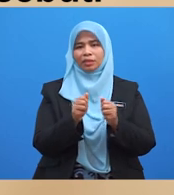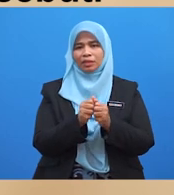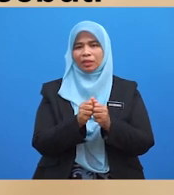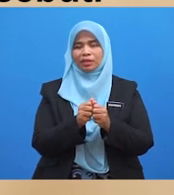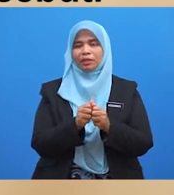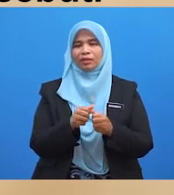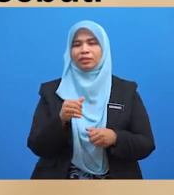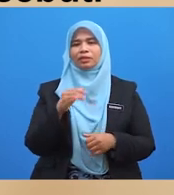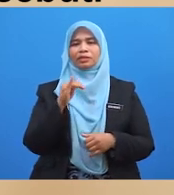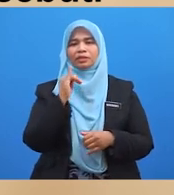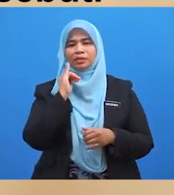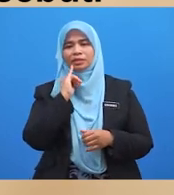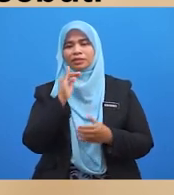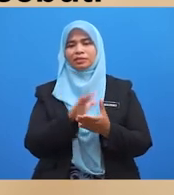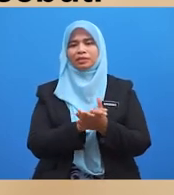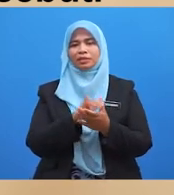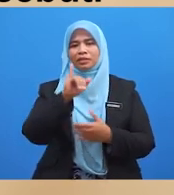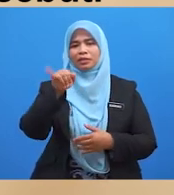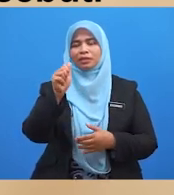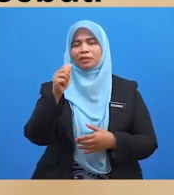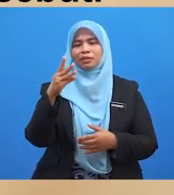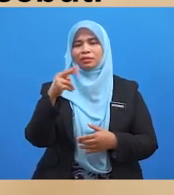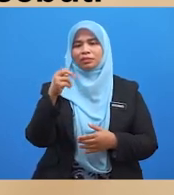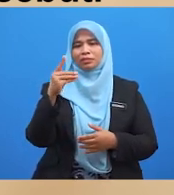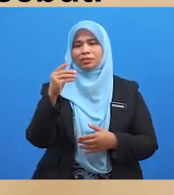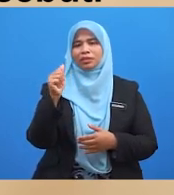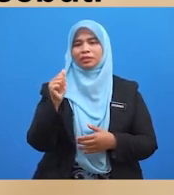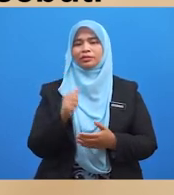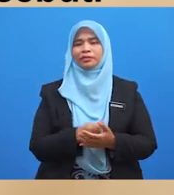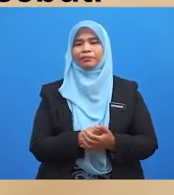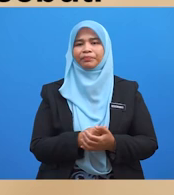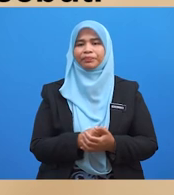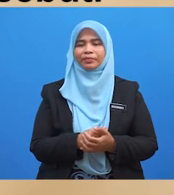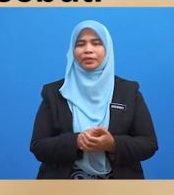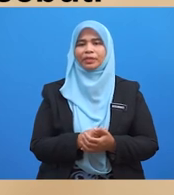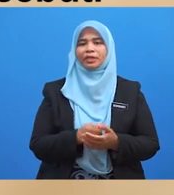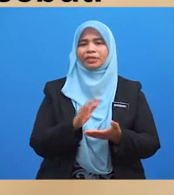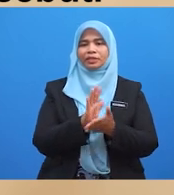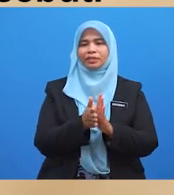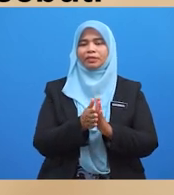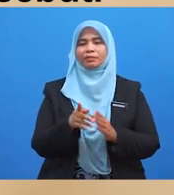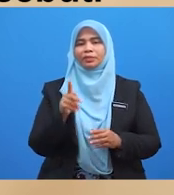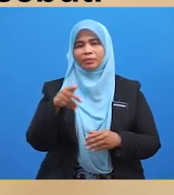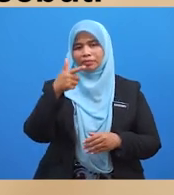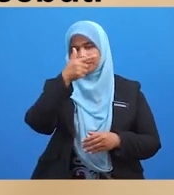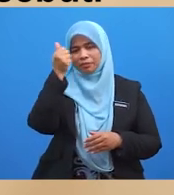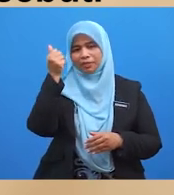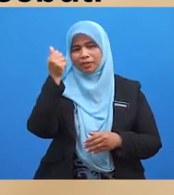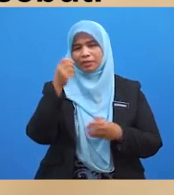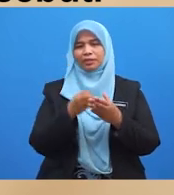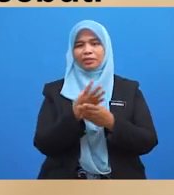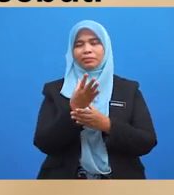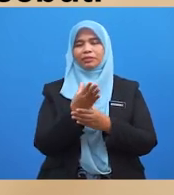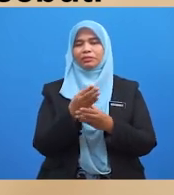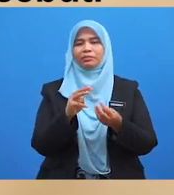semestinya memerlukan perlindungan. Pengabaian terhadap golongan ini akan menyebabkan timbul